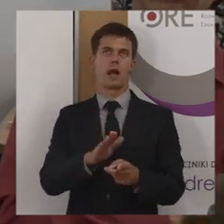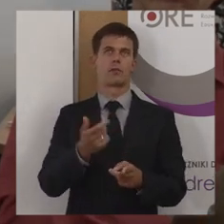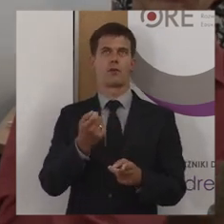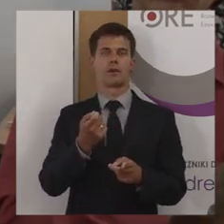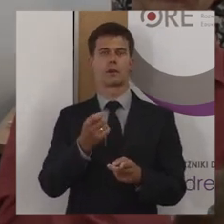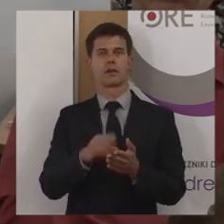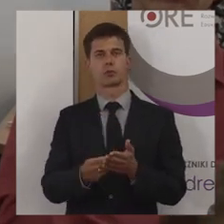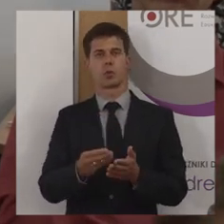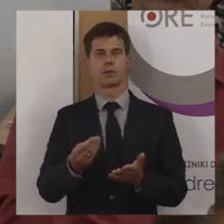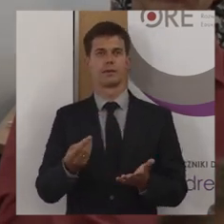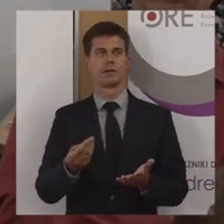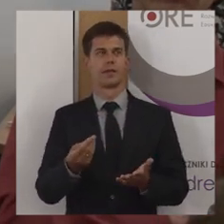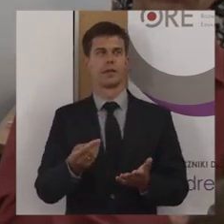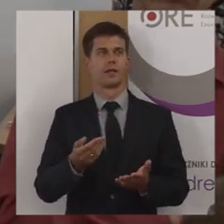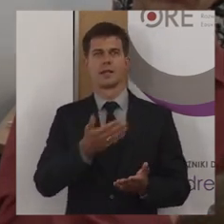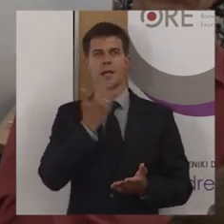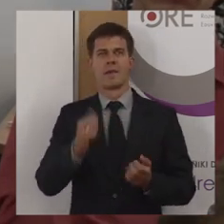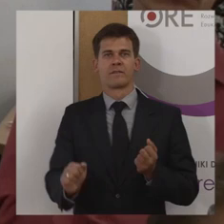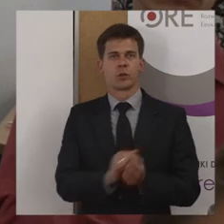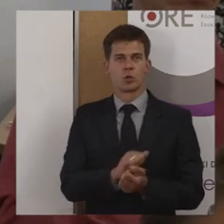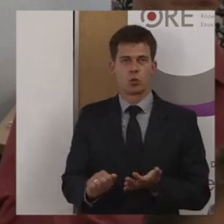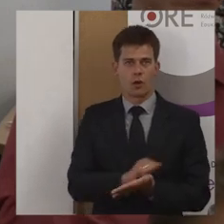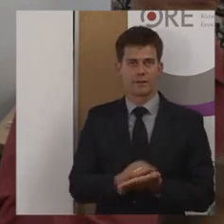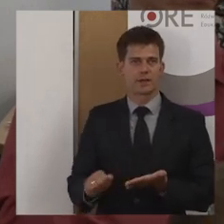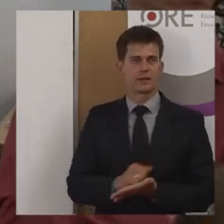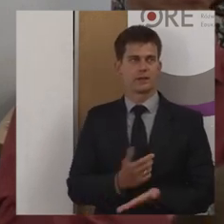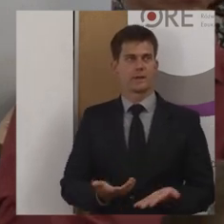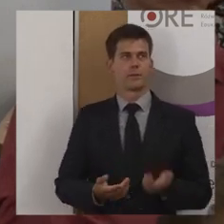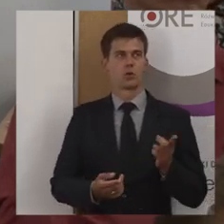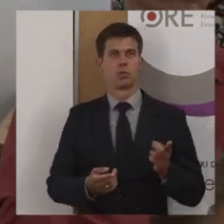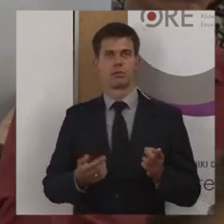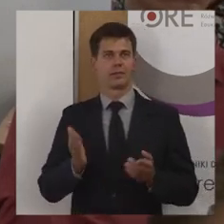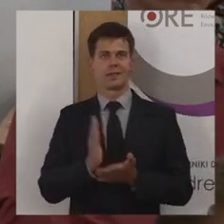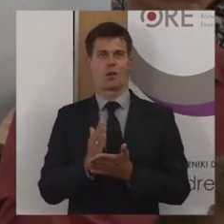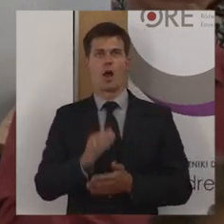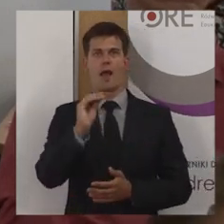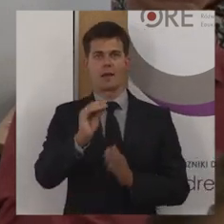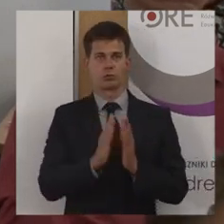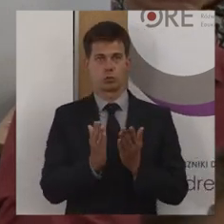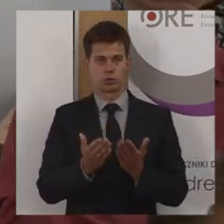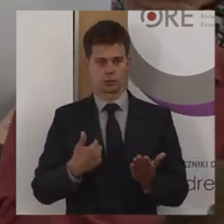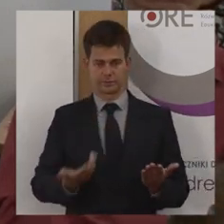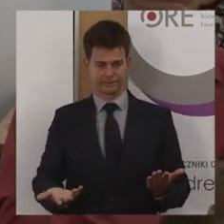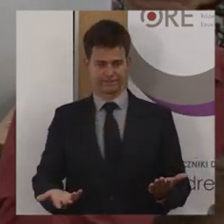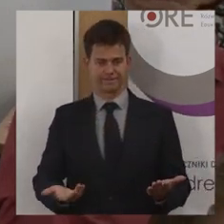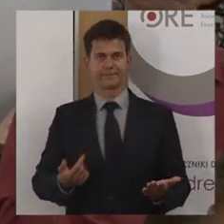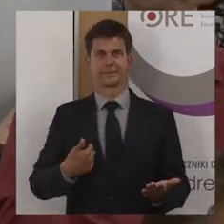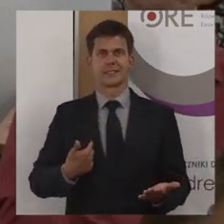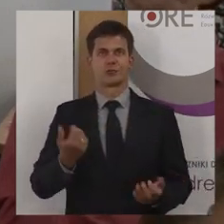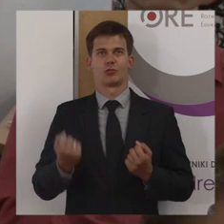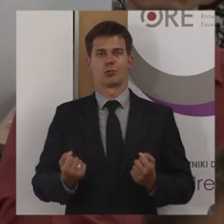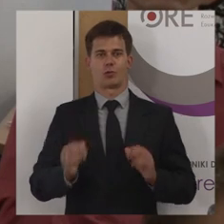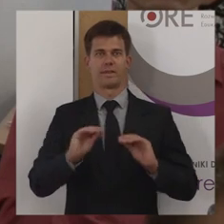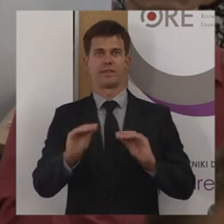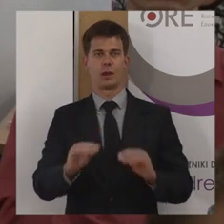pewnym momencie przestaną być drukowane i dostarczane tym dzieciom, zostaniemy z tym e-podręcznikiem, no jak przed chwilą wszyscy powiedzieliśmy, no